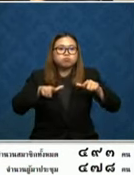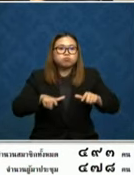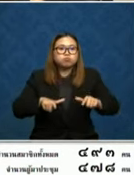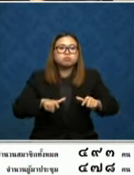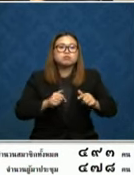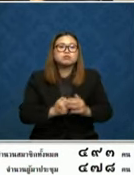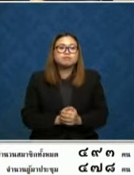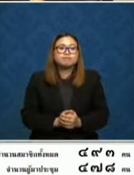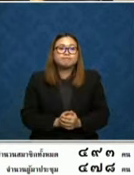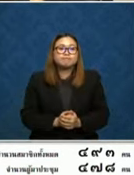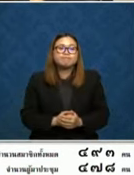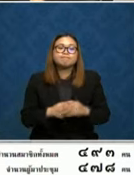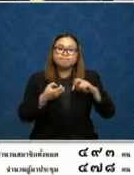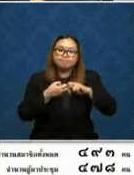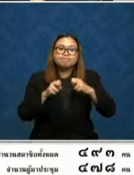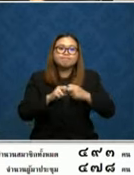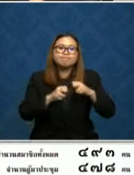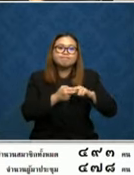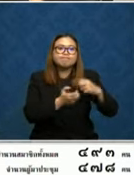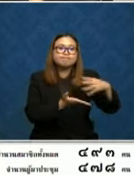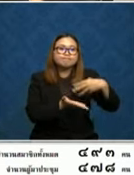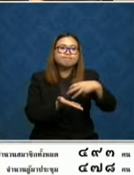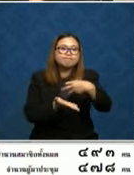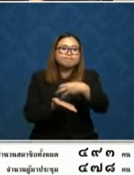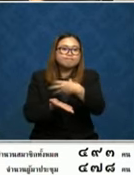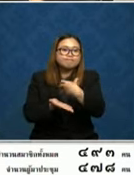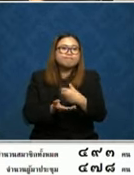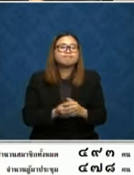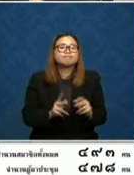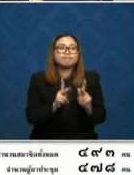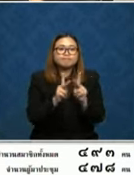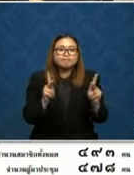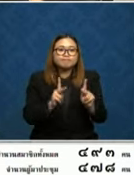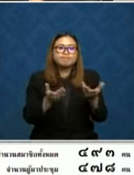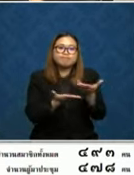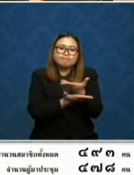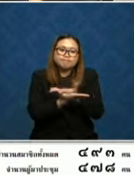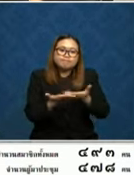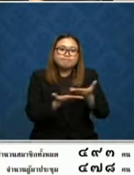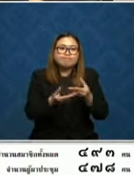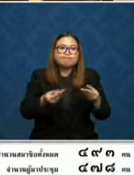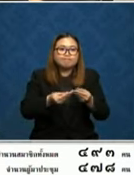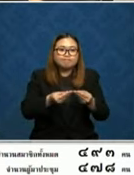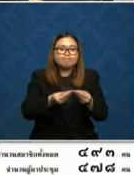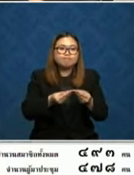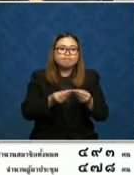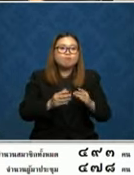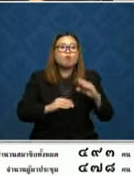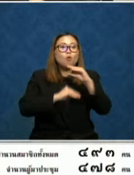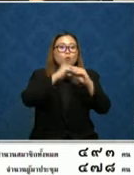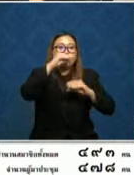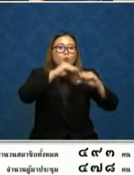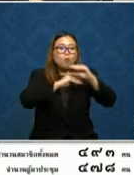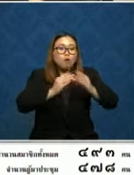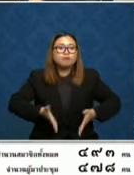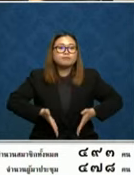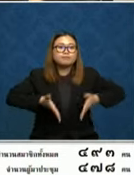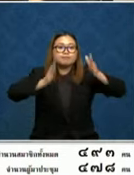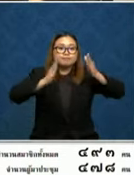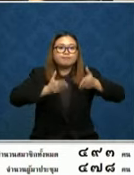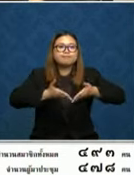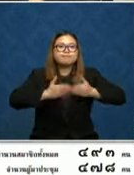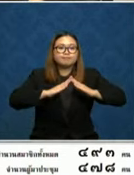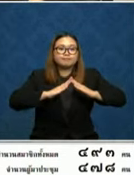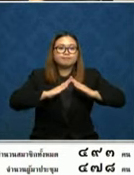ากสถานการณ์เหล่านี้ผมขอเรียกร้องให้สภาแห่งนี้พิจารณางบประมาณสำหรับโครงการสถานเอกอัครราชทูตไทยในเวียงจันทน์ใหม่อี